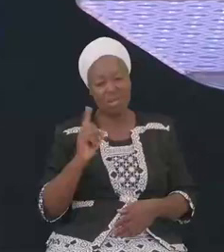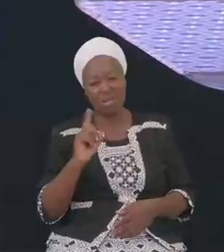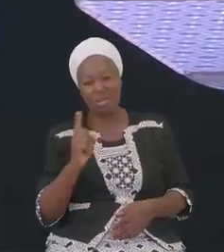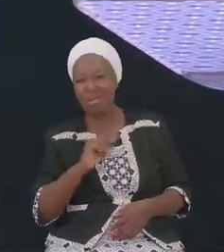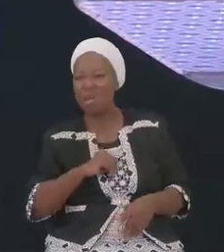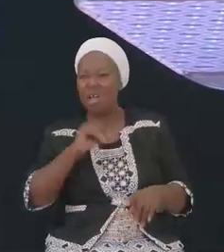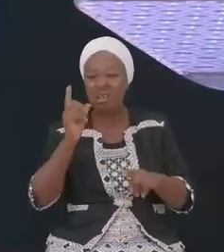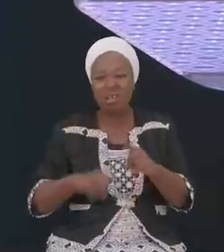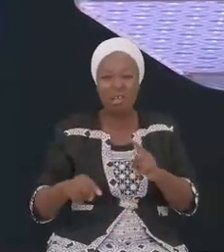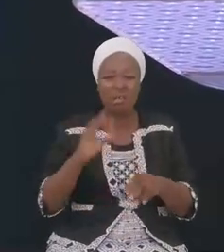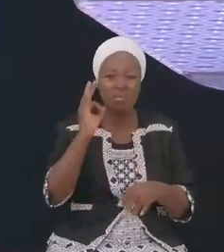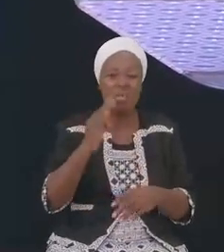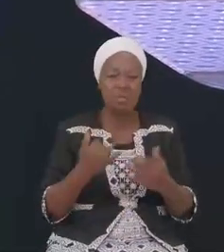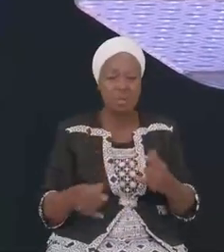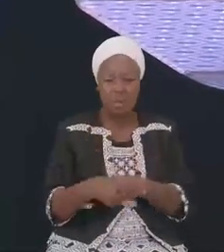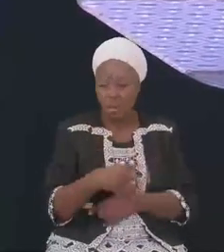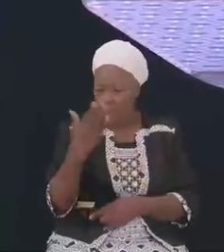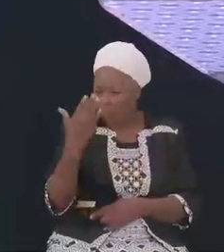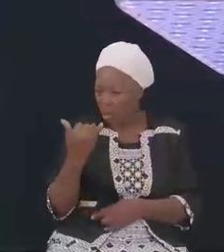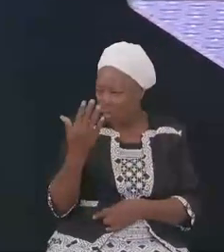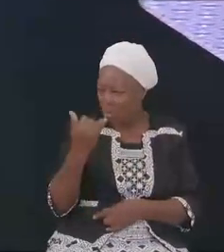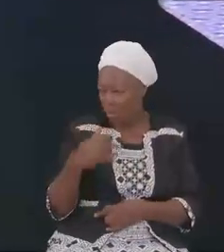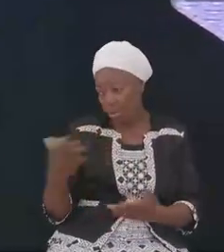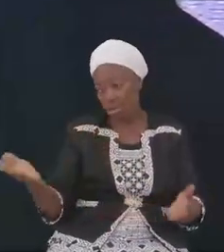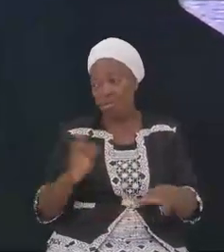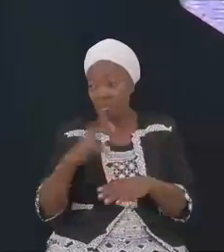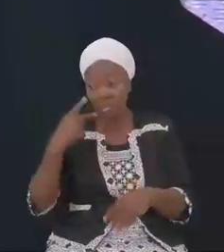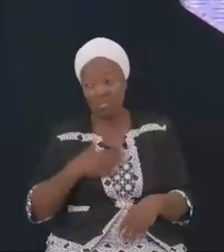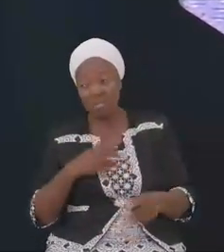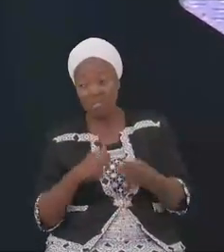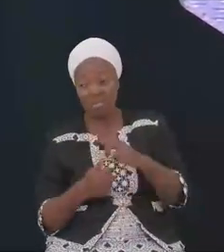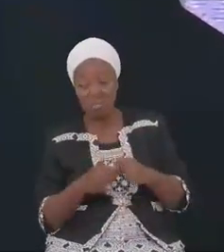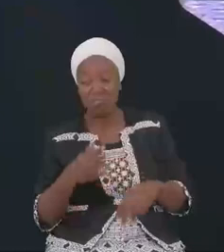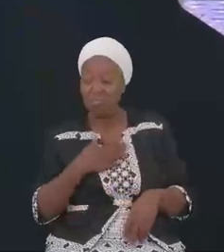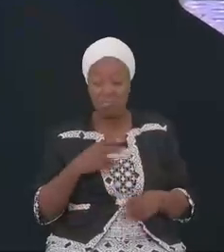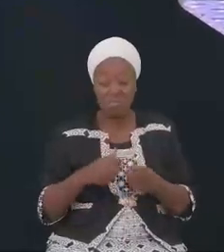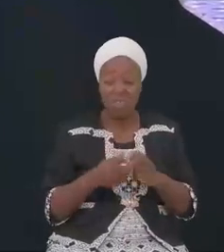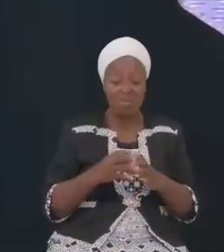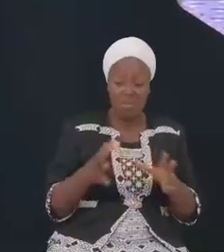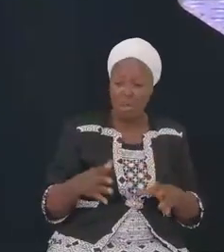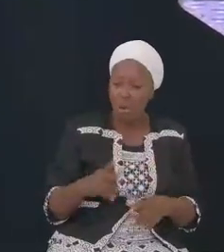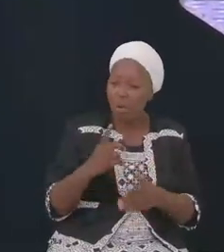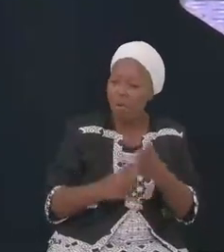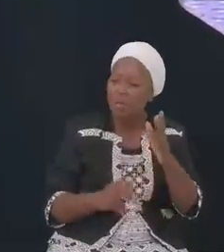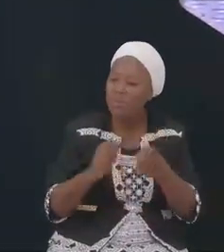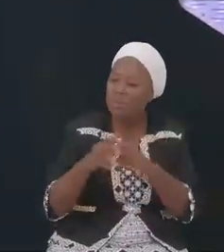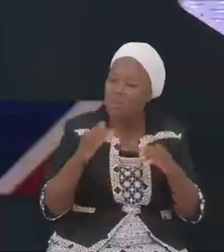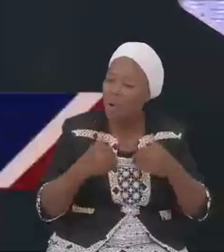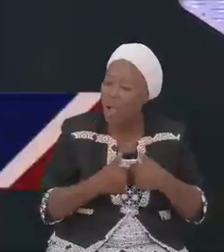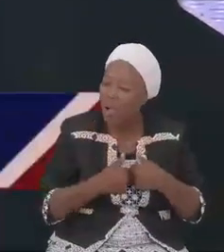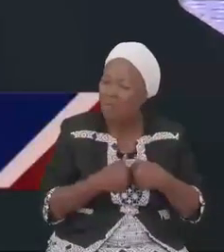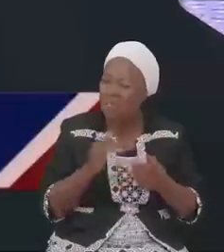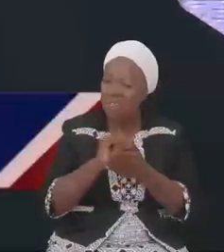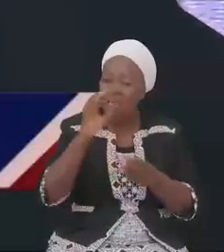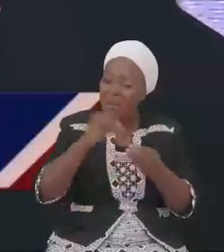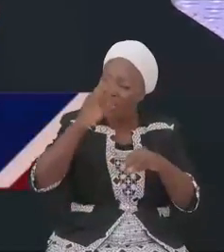jour. Pourquoi? Donc, regarde mon problème. Quel problème as-tu au-delà de la couronne d'épines sur